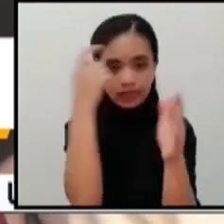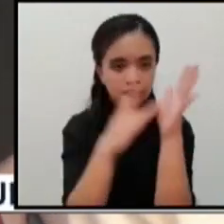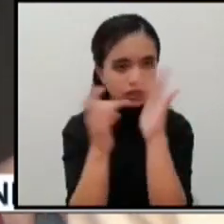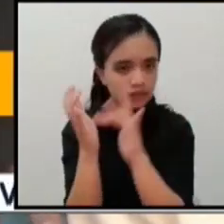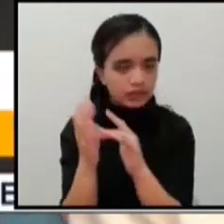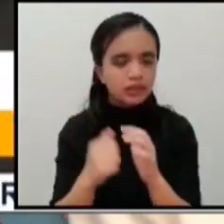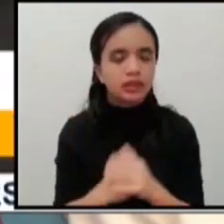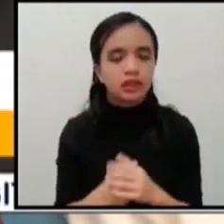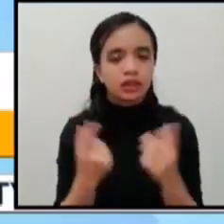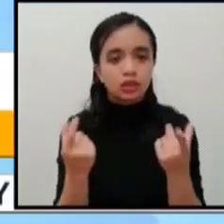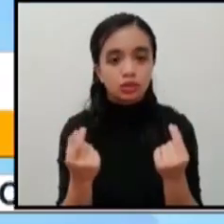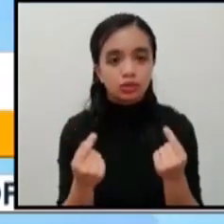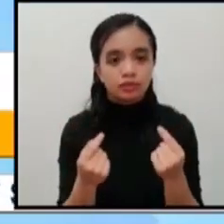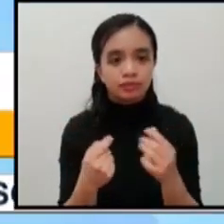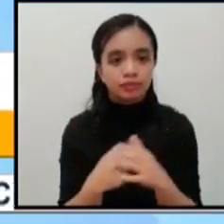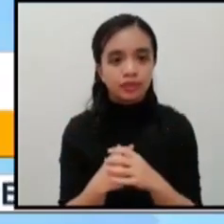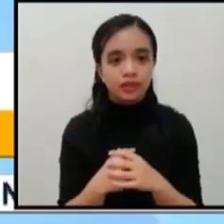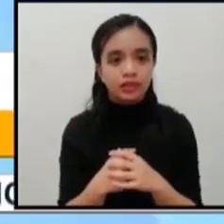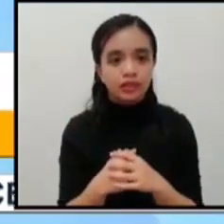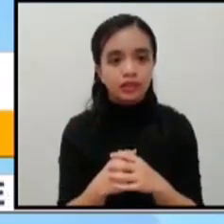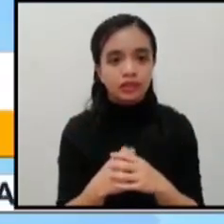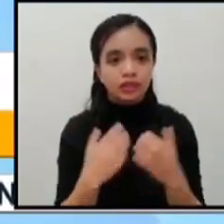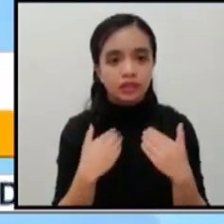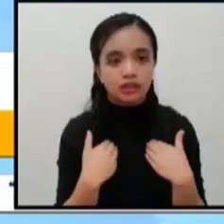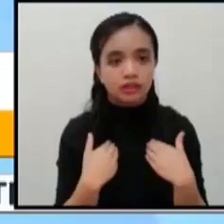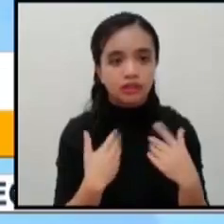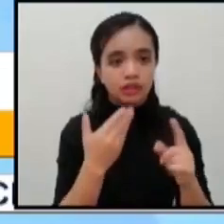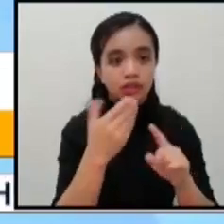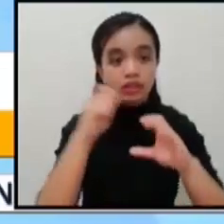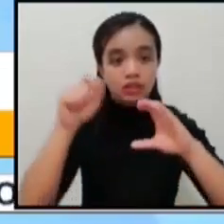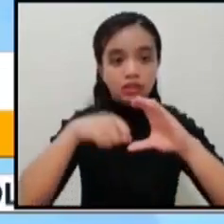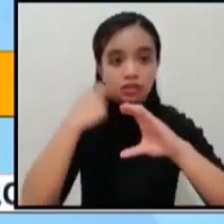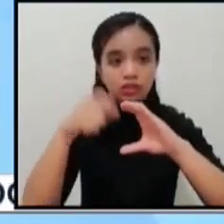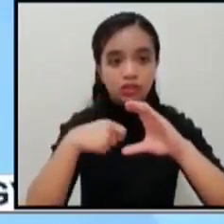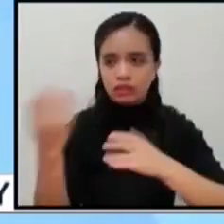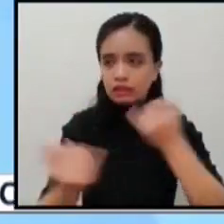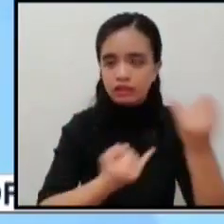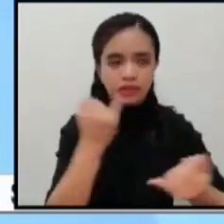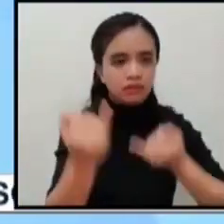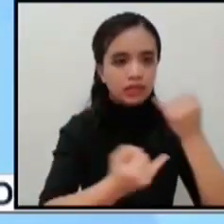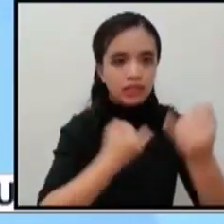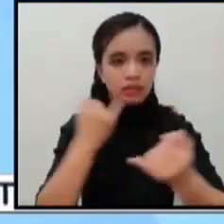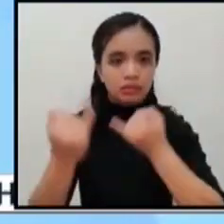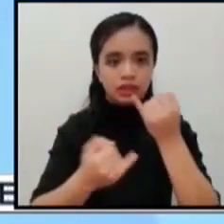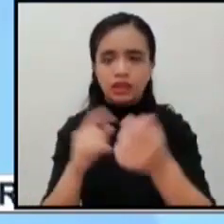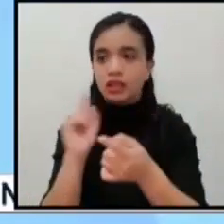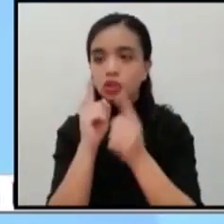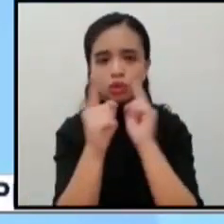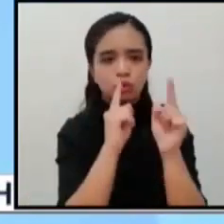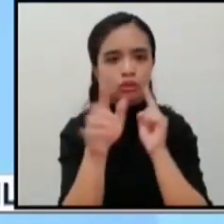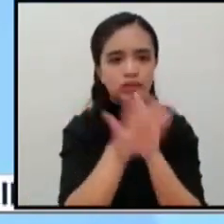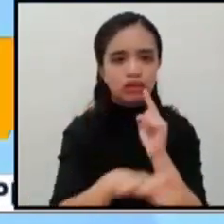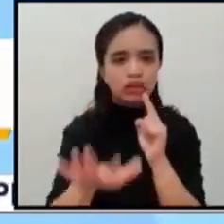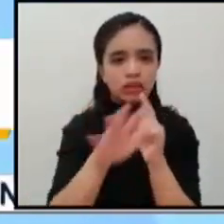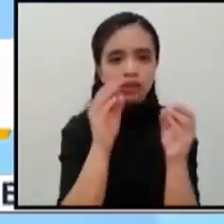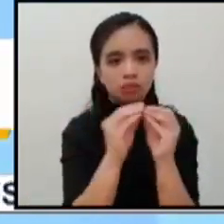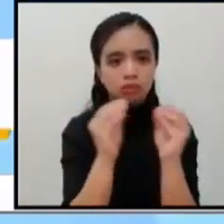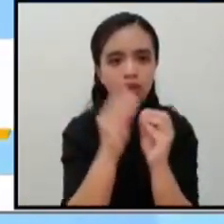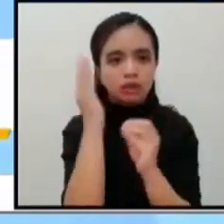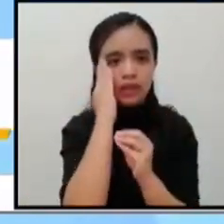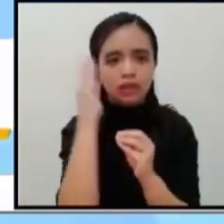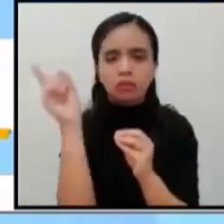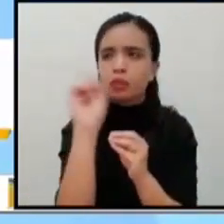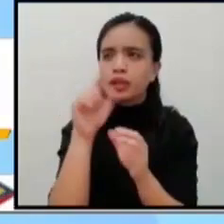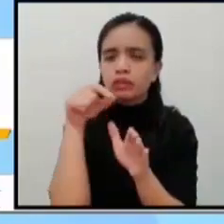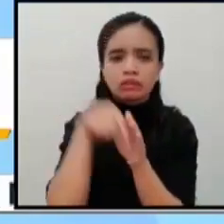kami ng mga deboto during shooting. Kinausap po namin sila para mas malaman ko yung malalim na dahilan